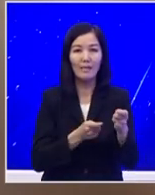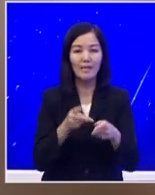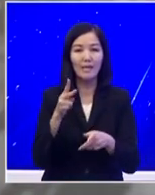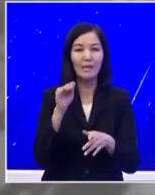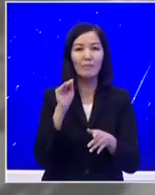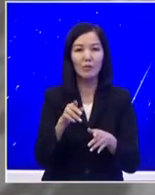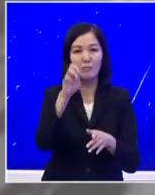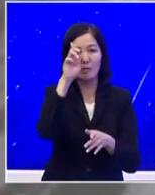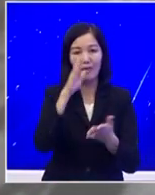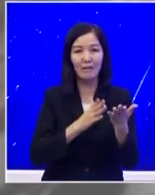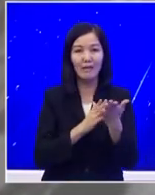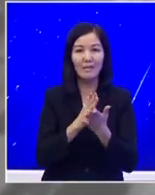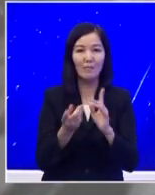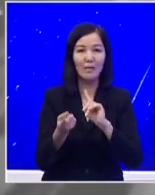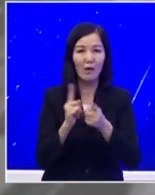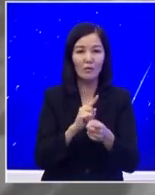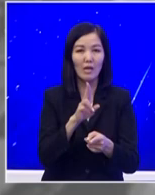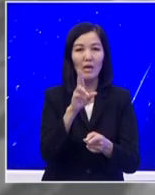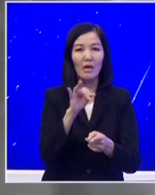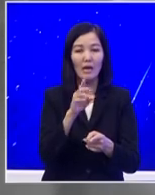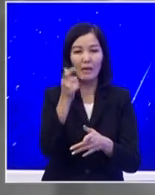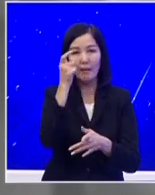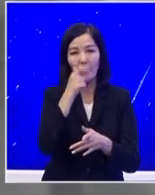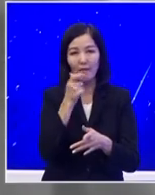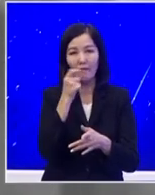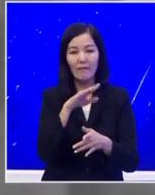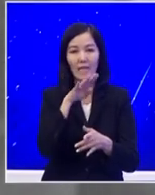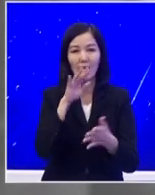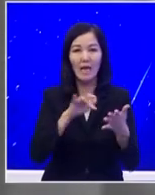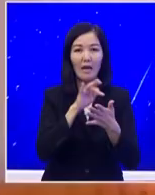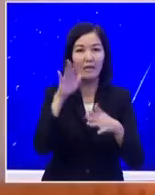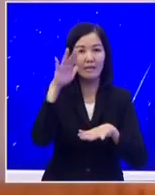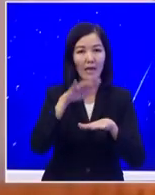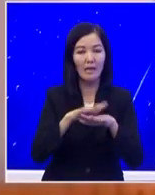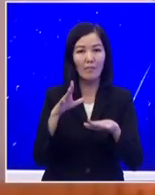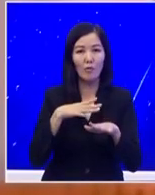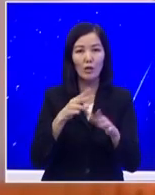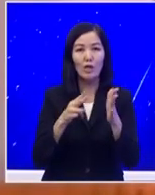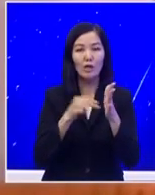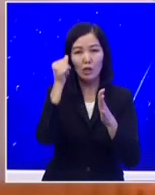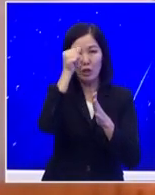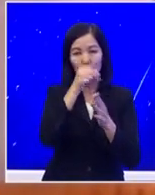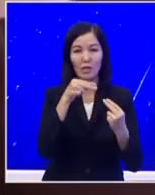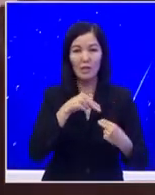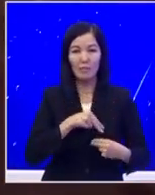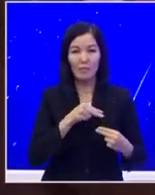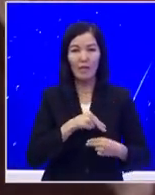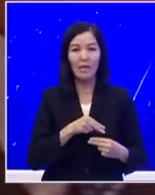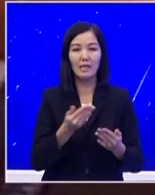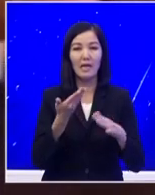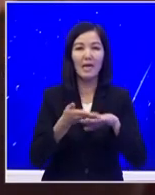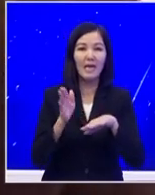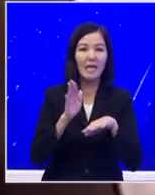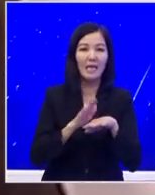мемлекеттік қызметте. Қаратал Панфилов аудандарына Текелі қаласына әкім болды. Соңғысында 7 жыл тер төкті. Тоқырау тұралатқан